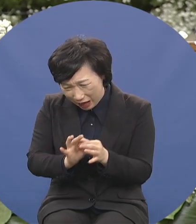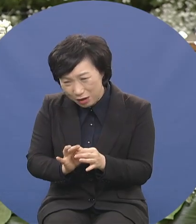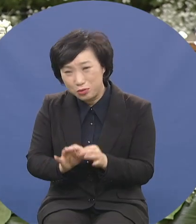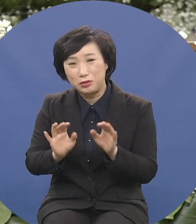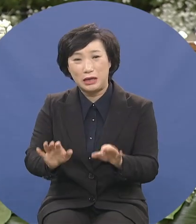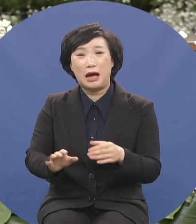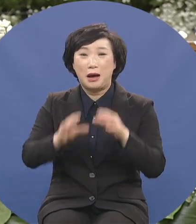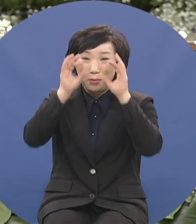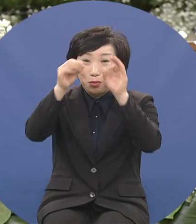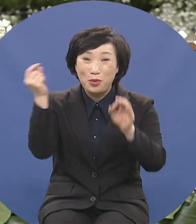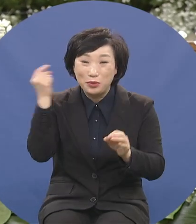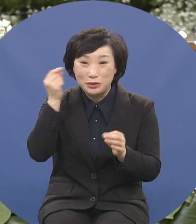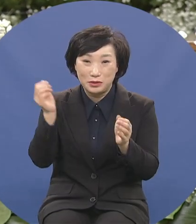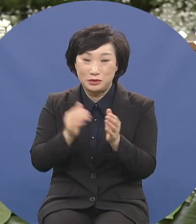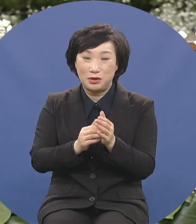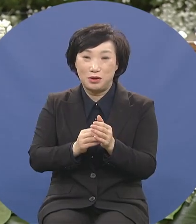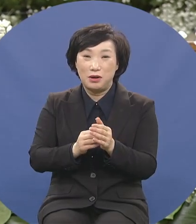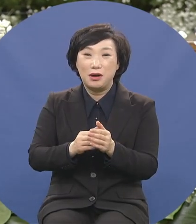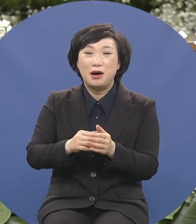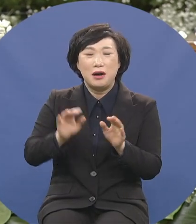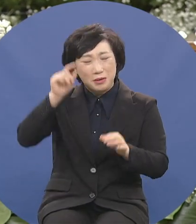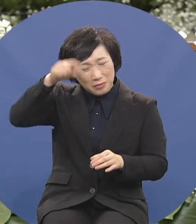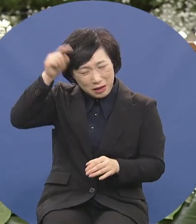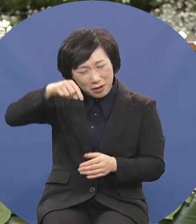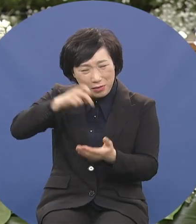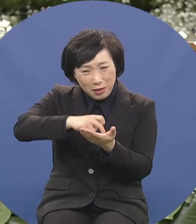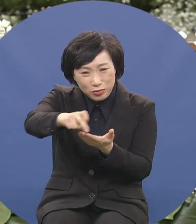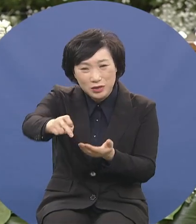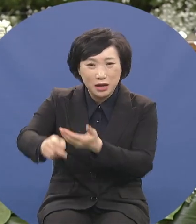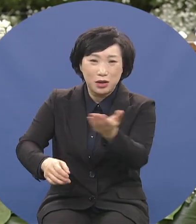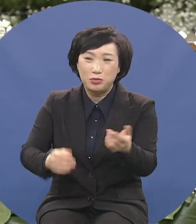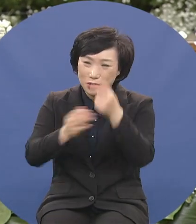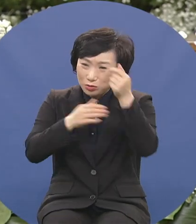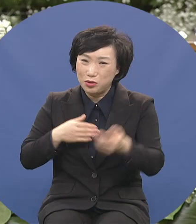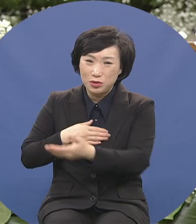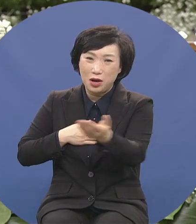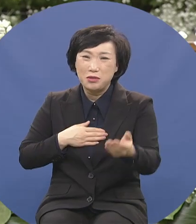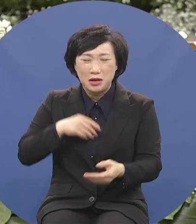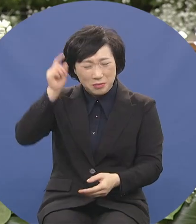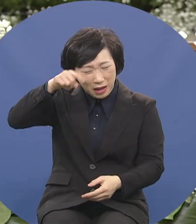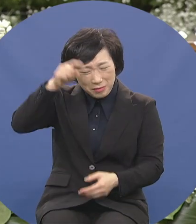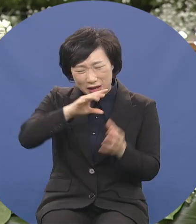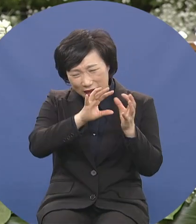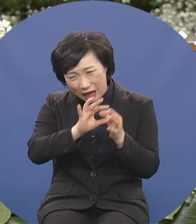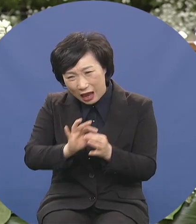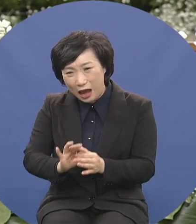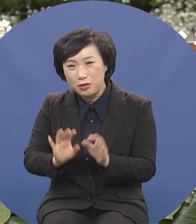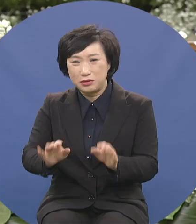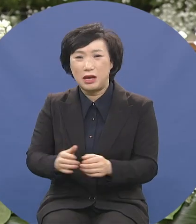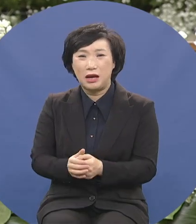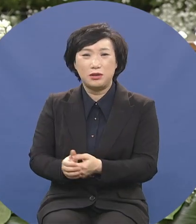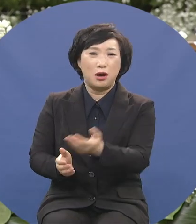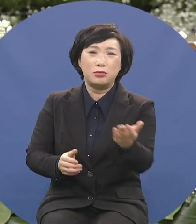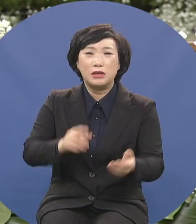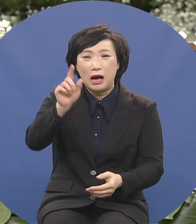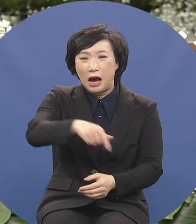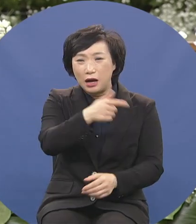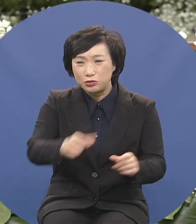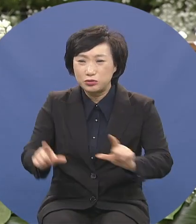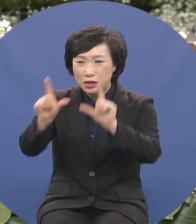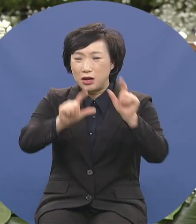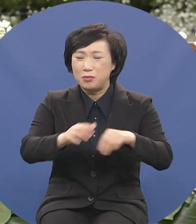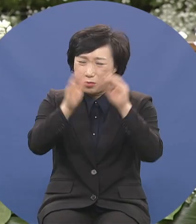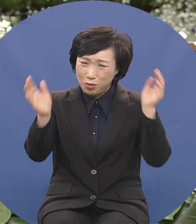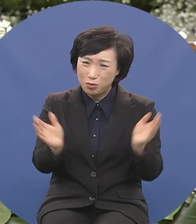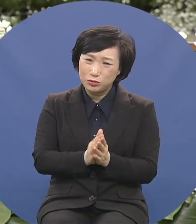계속 듣고 그토록 문자를 통해서 성도들에게 그토록 계속 가면서 그들이 하루 살아야 할 것을